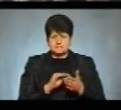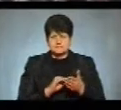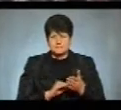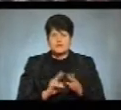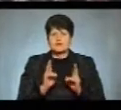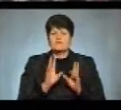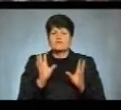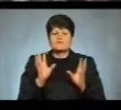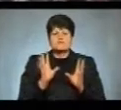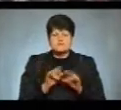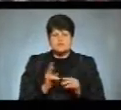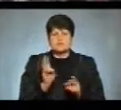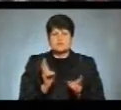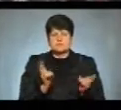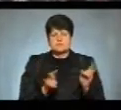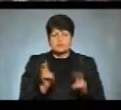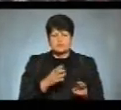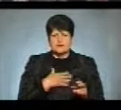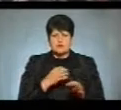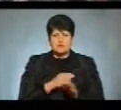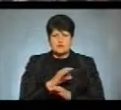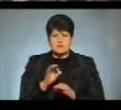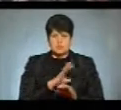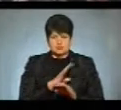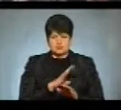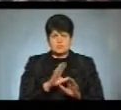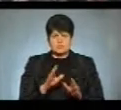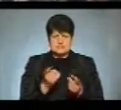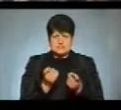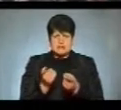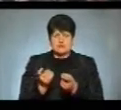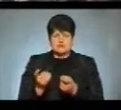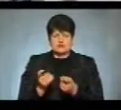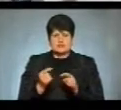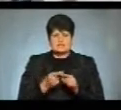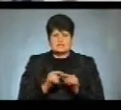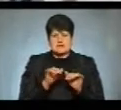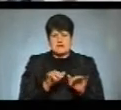які люди, особи, які входять в наші проекти, вони були залучені в дану акцію.